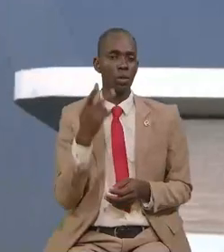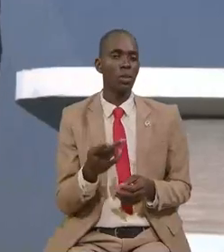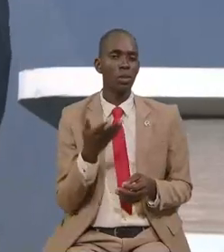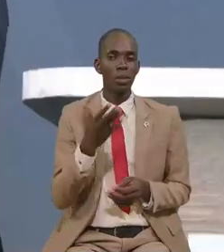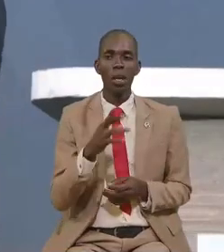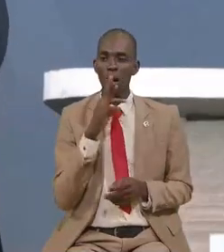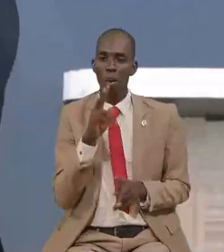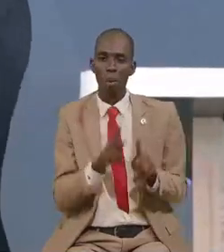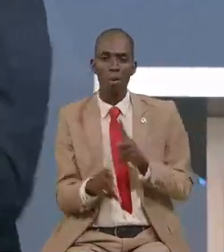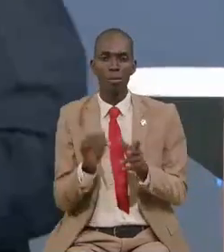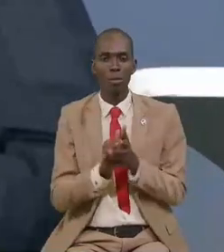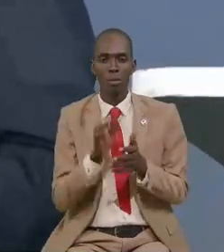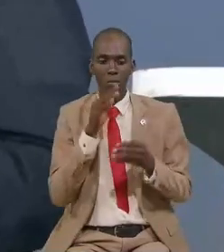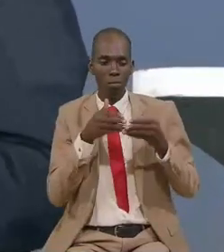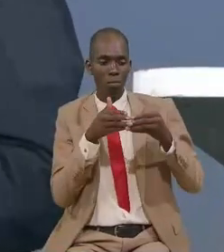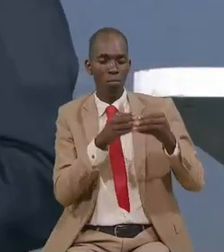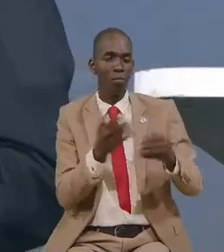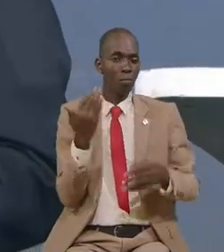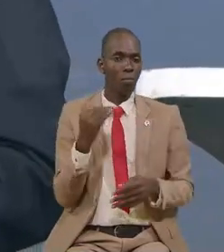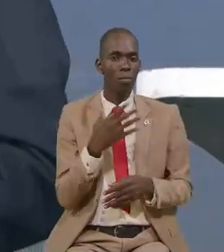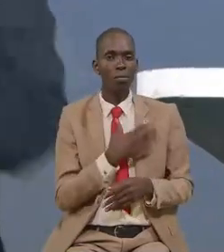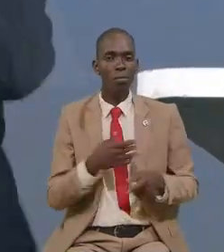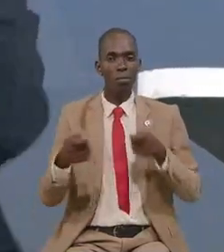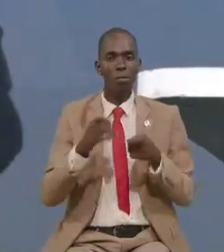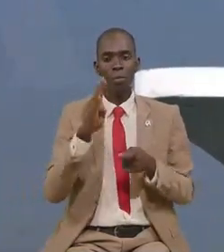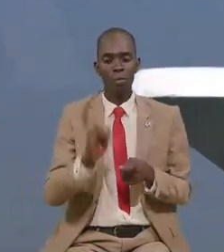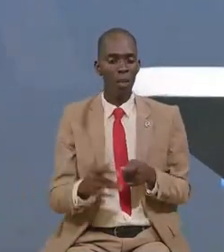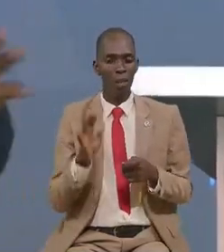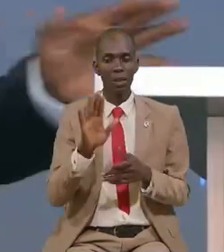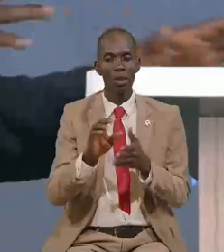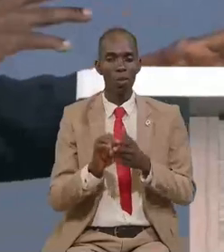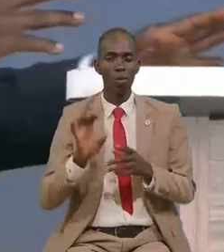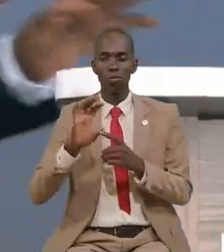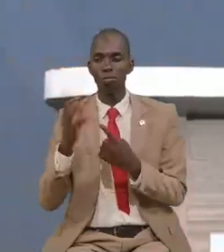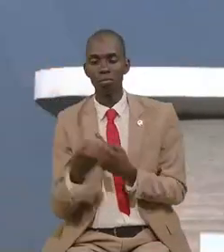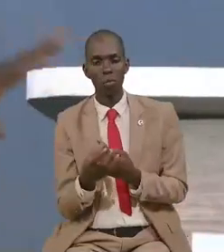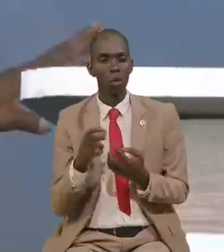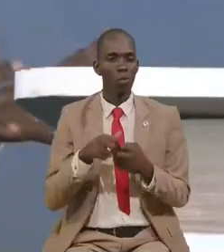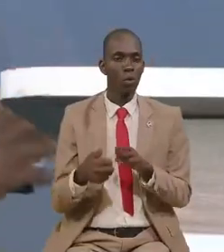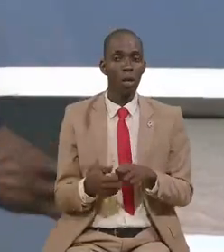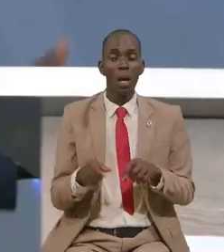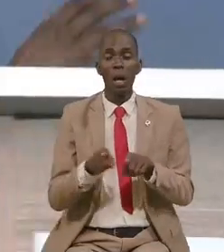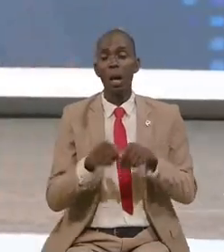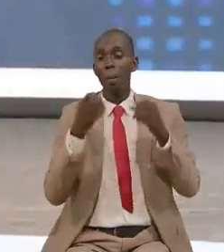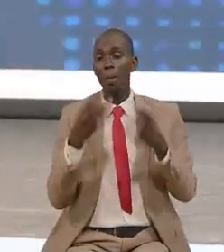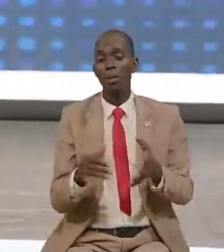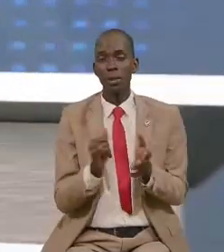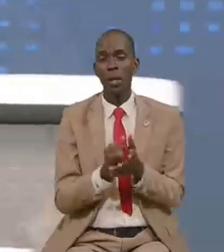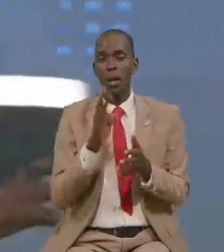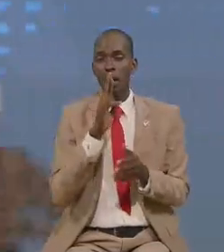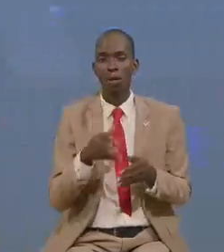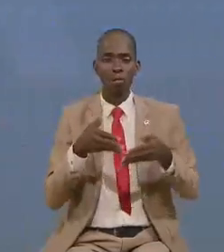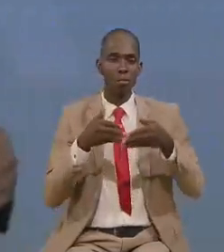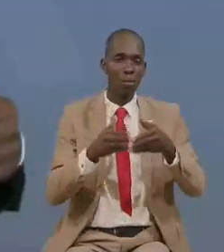Il y a des gens qui sont conduits par les circonstances. Mais tous ceux qui sont conduits, gouvernés, contrôlés,